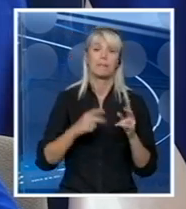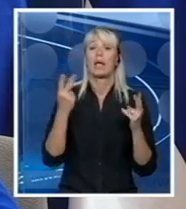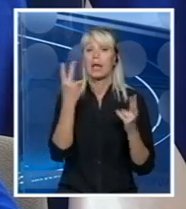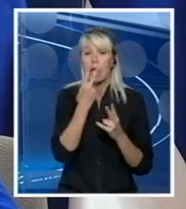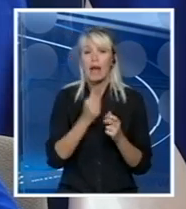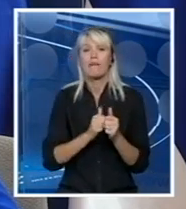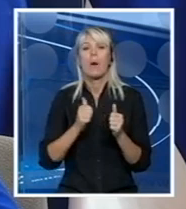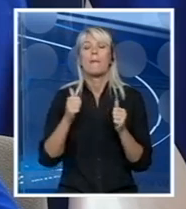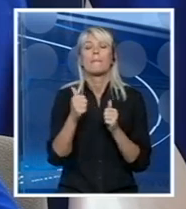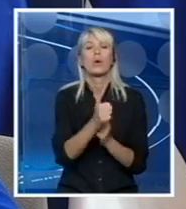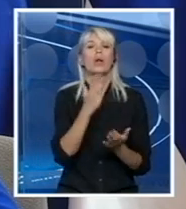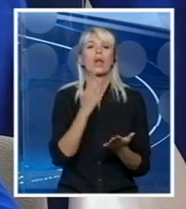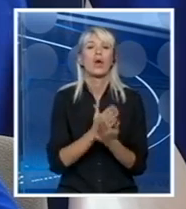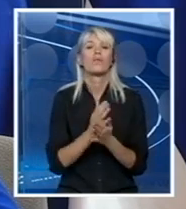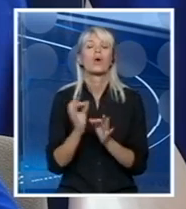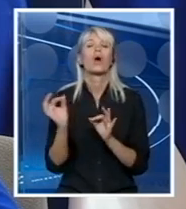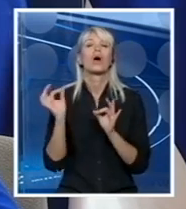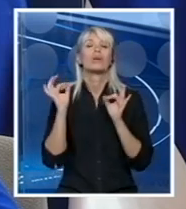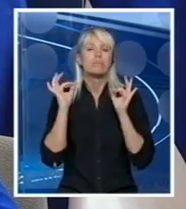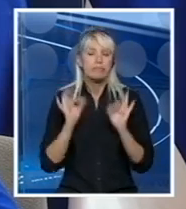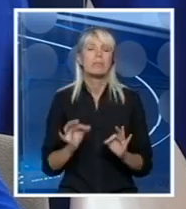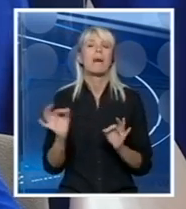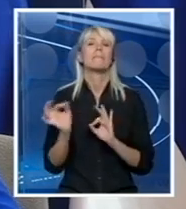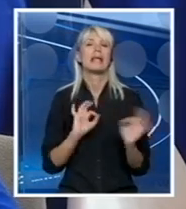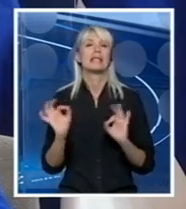svega bezbednost primene vakcine.